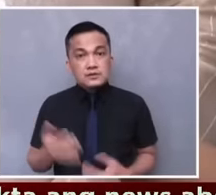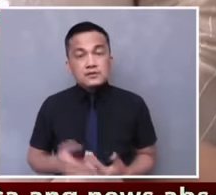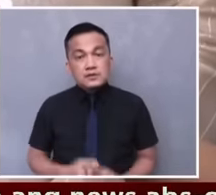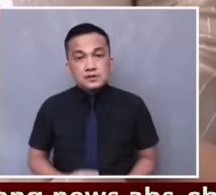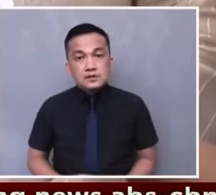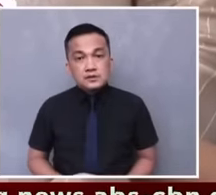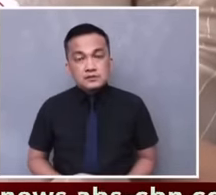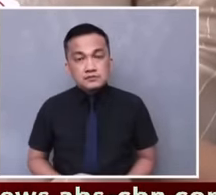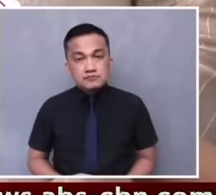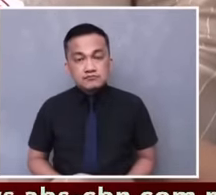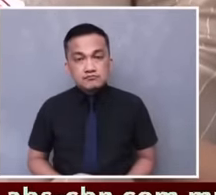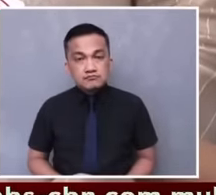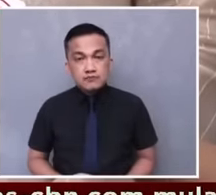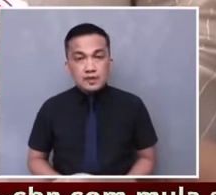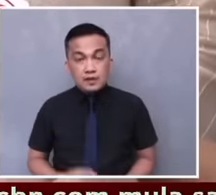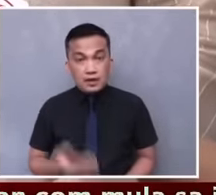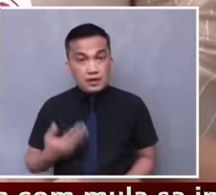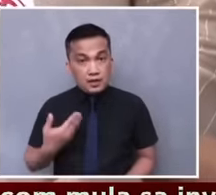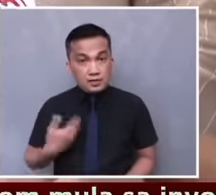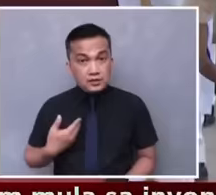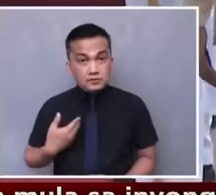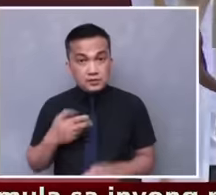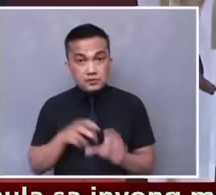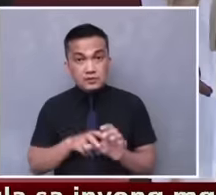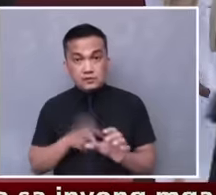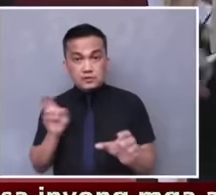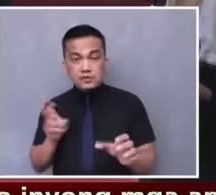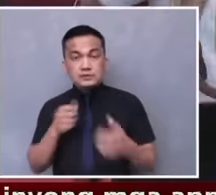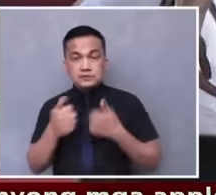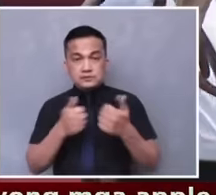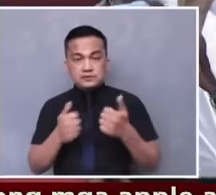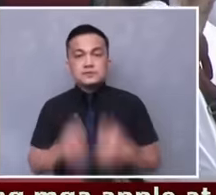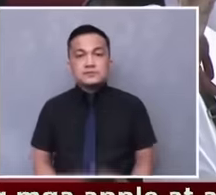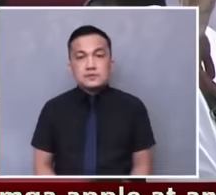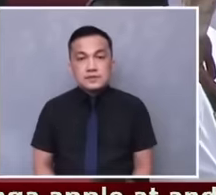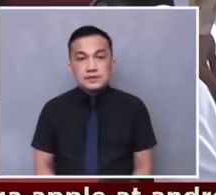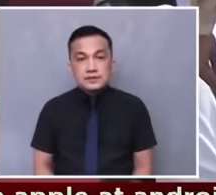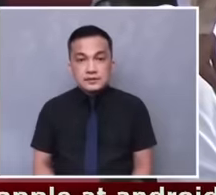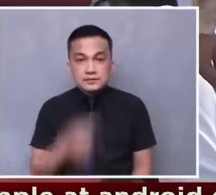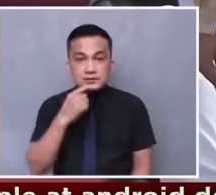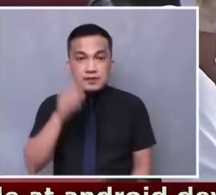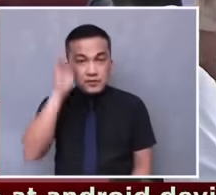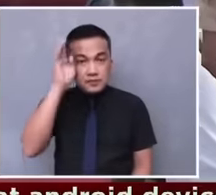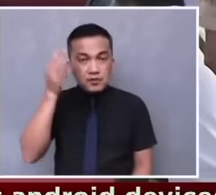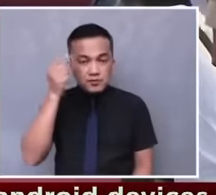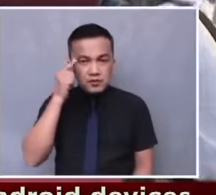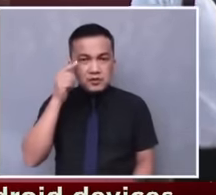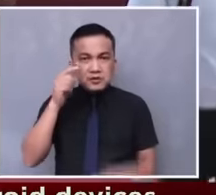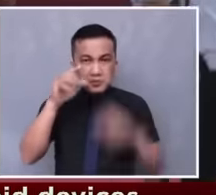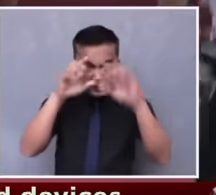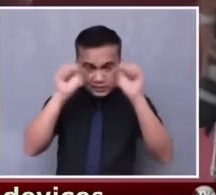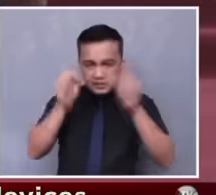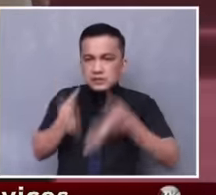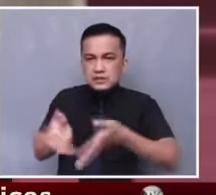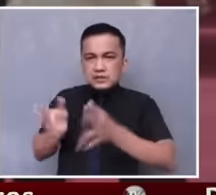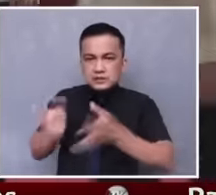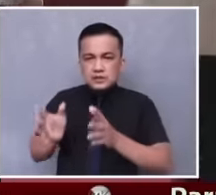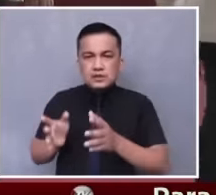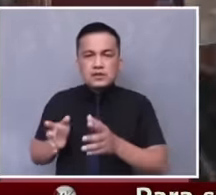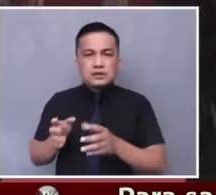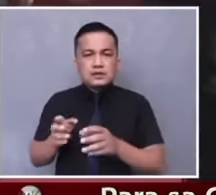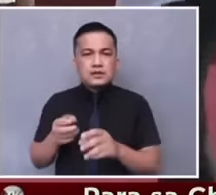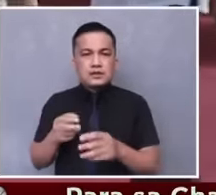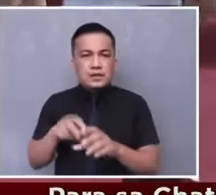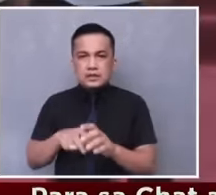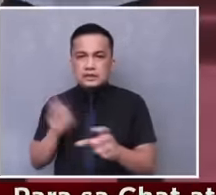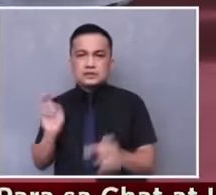I am withdrawing from the race. Ayon kay Go, may basbas ng Pangulo ang kanyang pag-atras. Nagkausap po kami